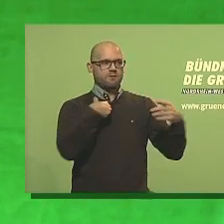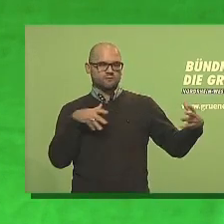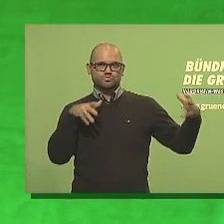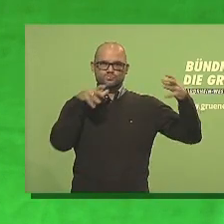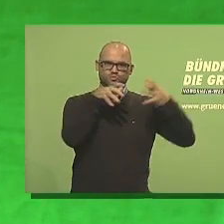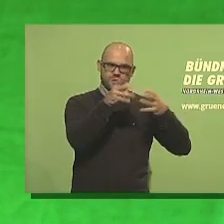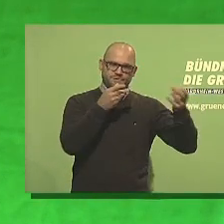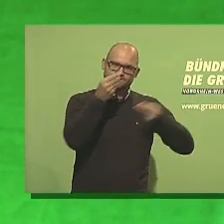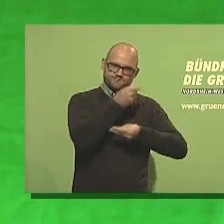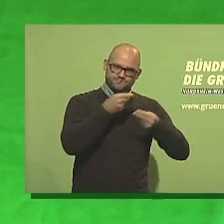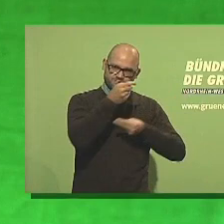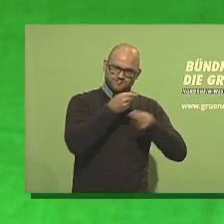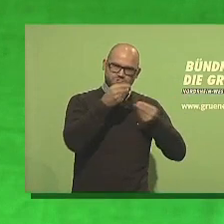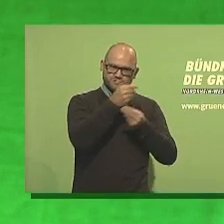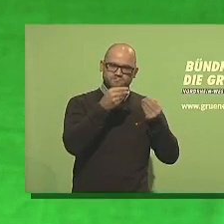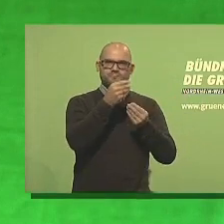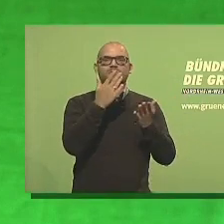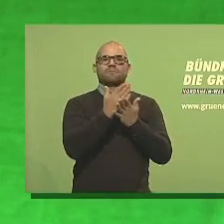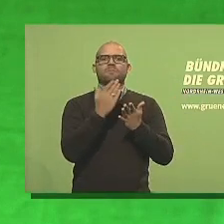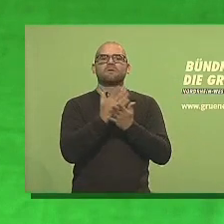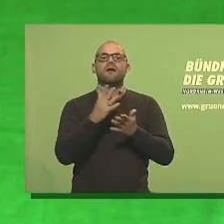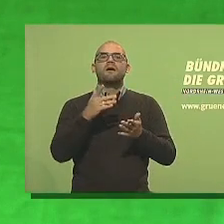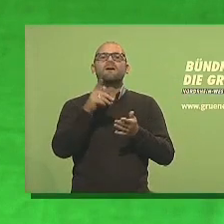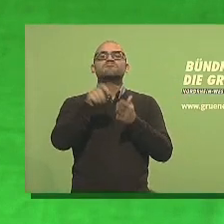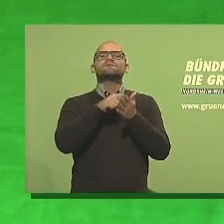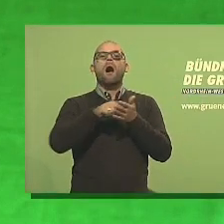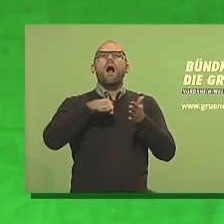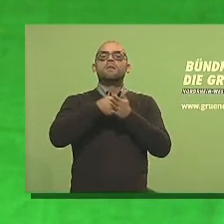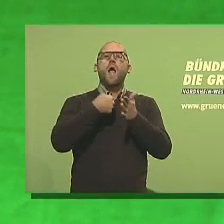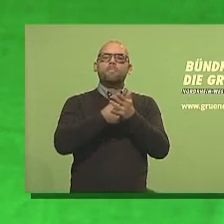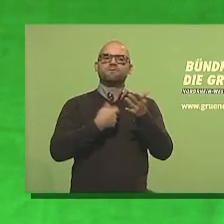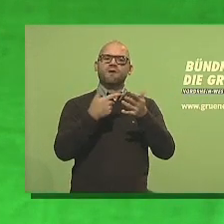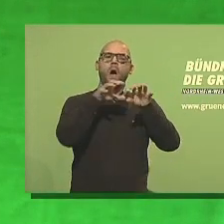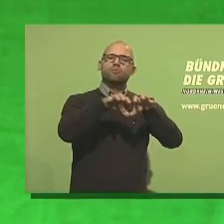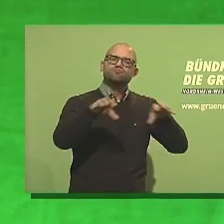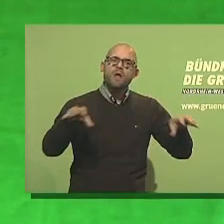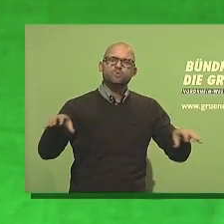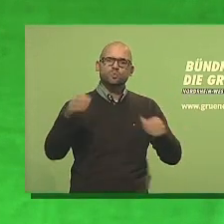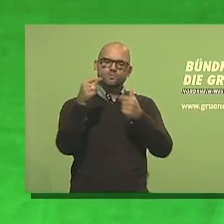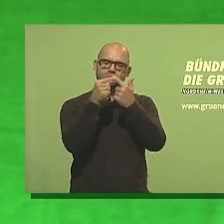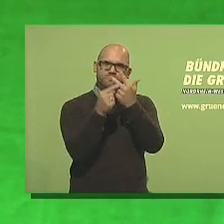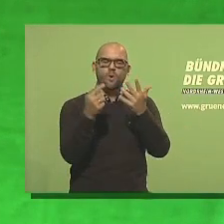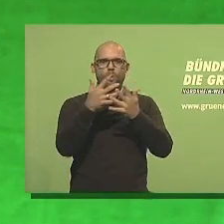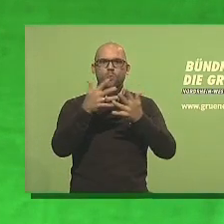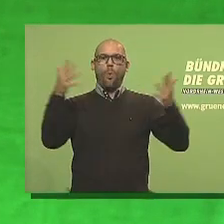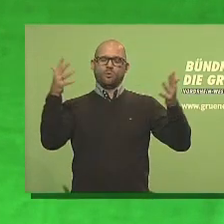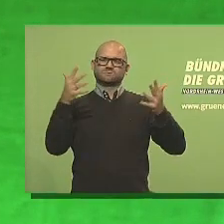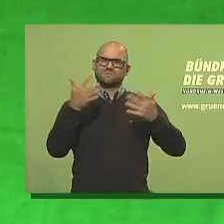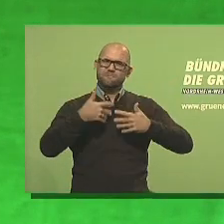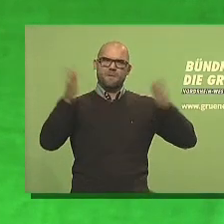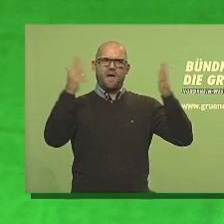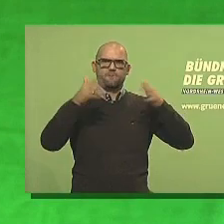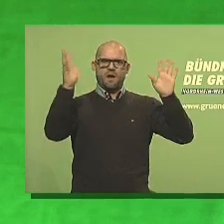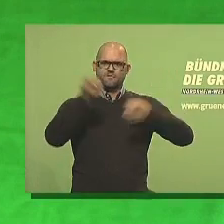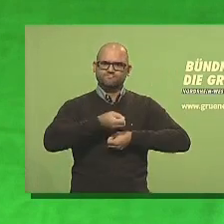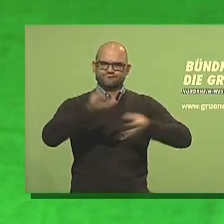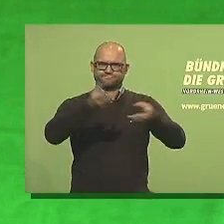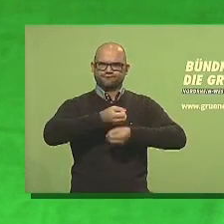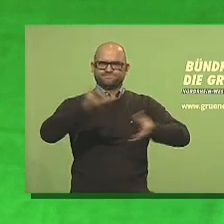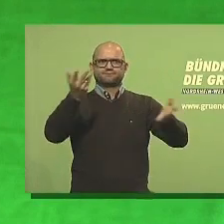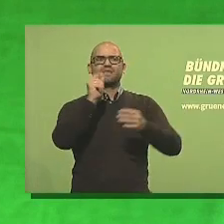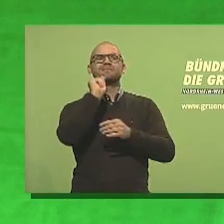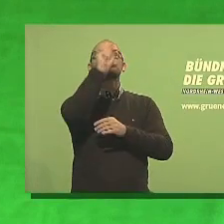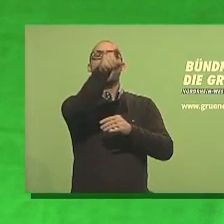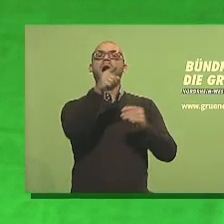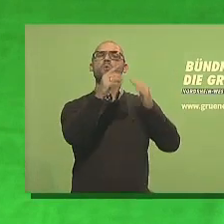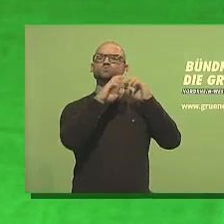ein größeres Angebot an Wahlkampfequipment gibt. Und da findet ihr draußen im Foyer einen größeren Stand zu.